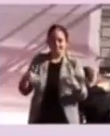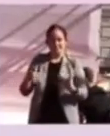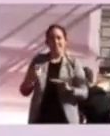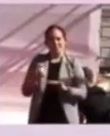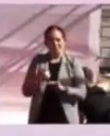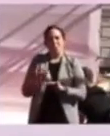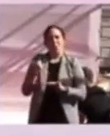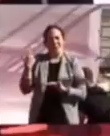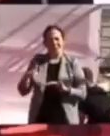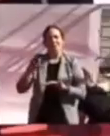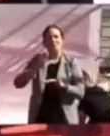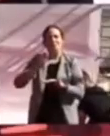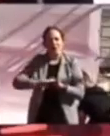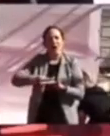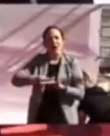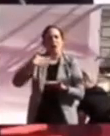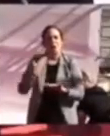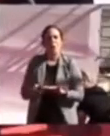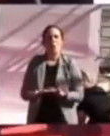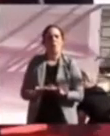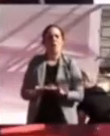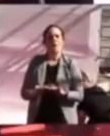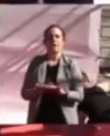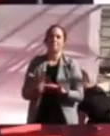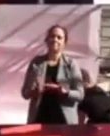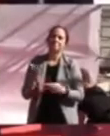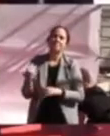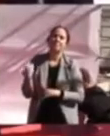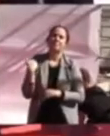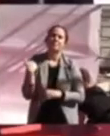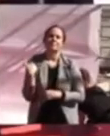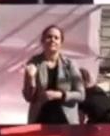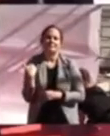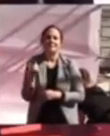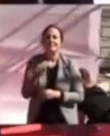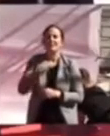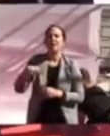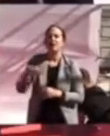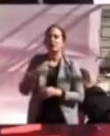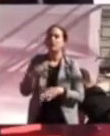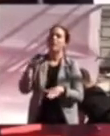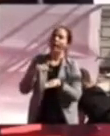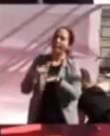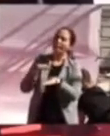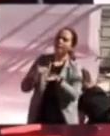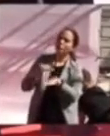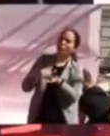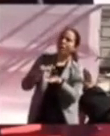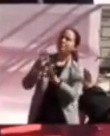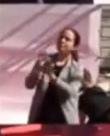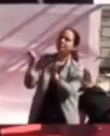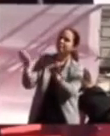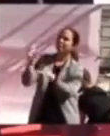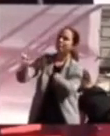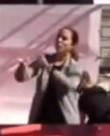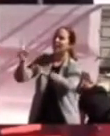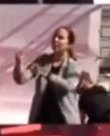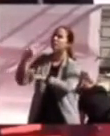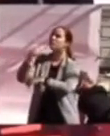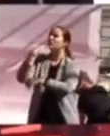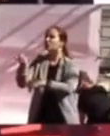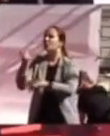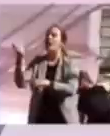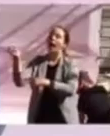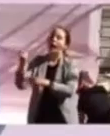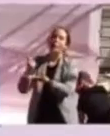fino a poco tempo fa eravamo abituati ad ascoltare chi ci raccontava che il problema e racchiudere i porti e mandare via altre